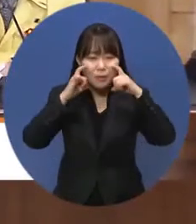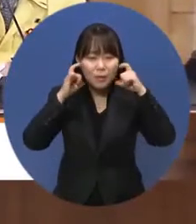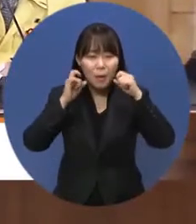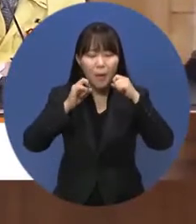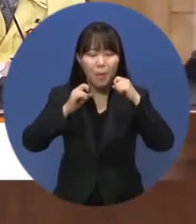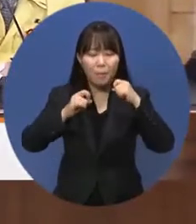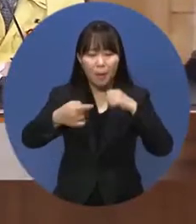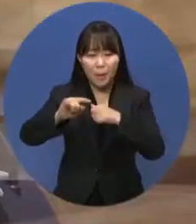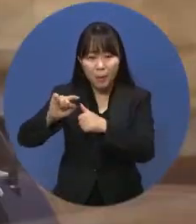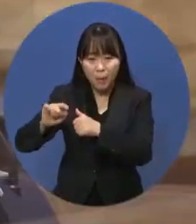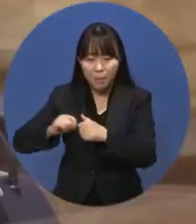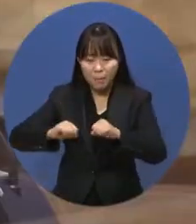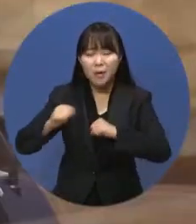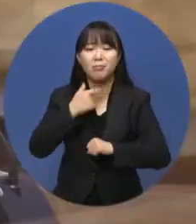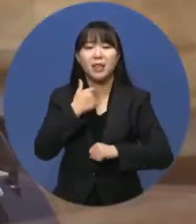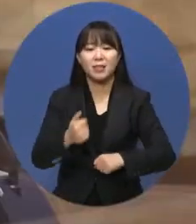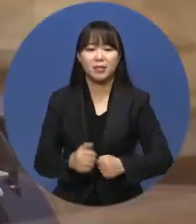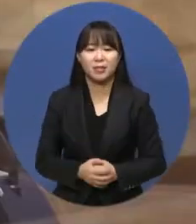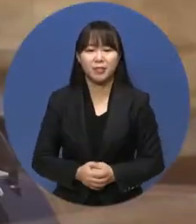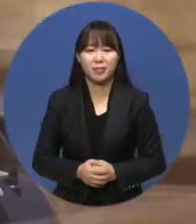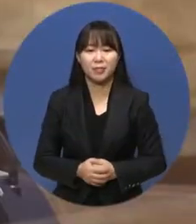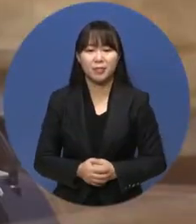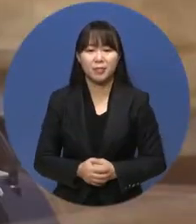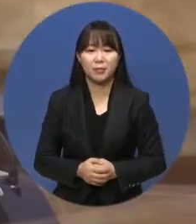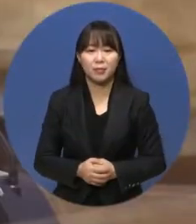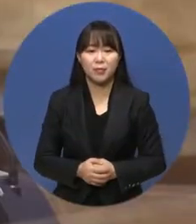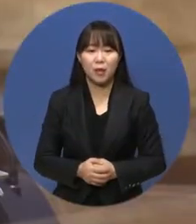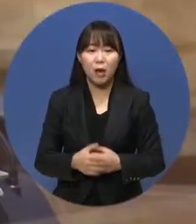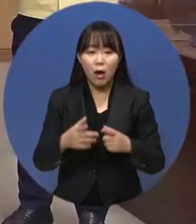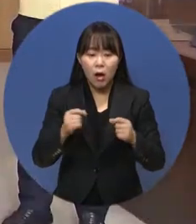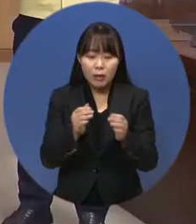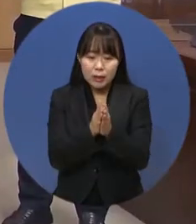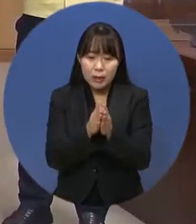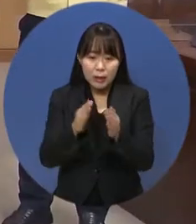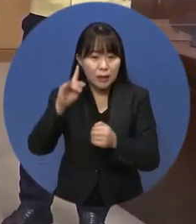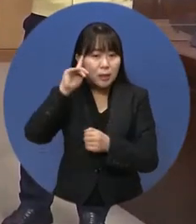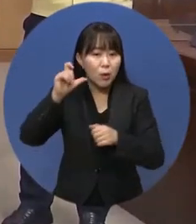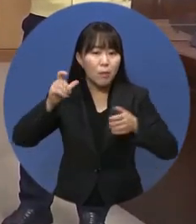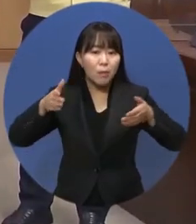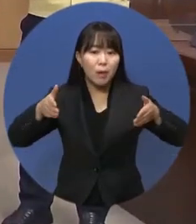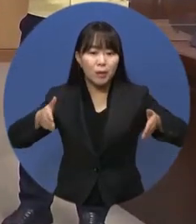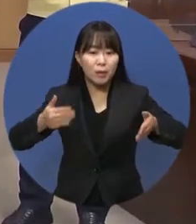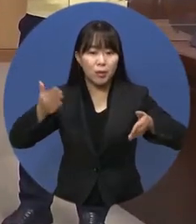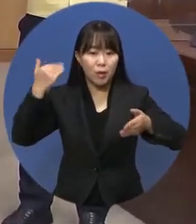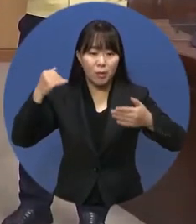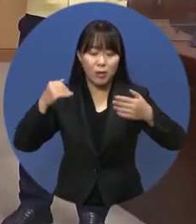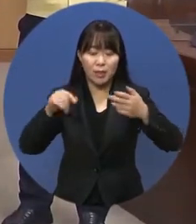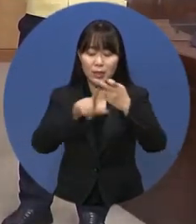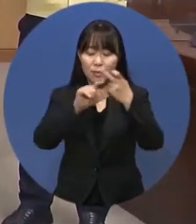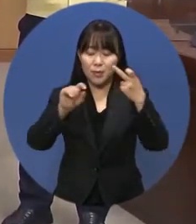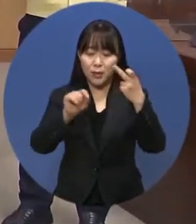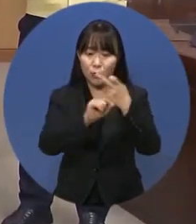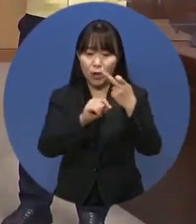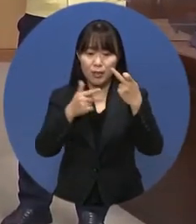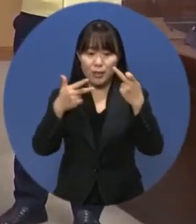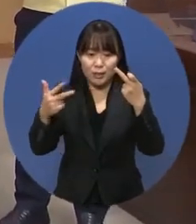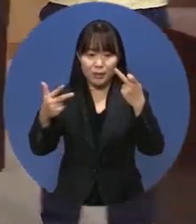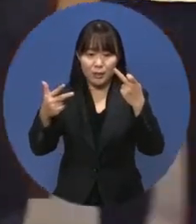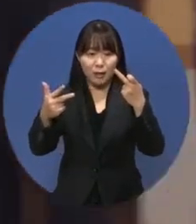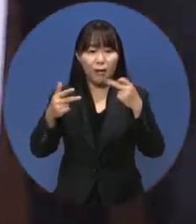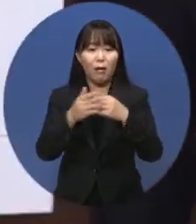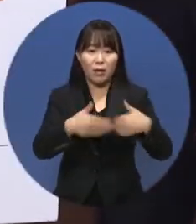권분 운동에 나섰습니다. 이 운동은 실시한 지 15일 만인 지난 7일 순천시